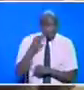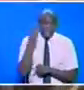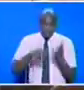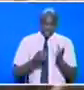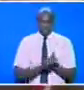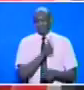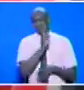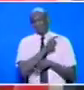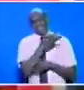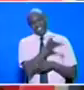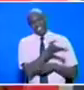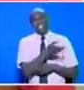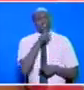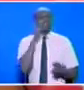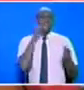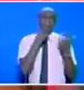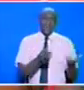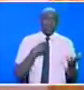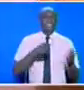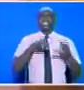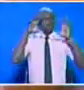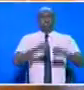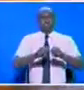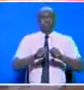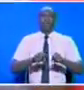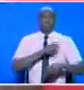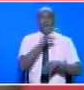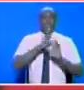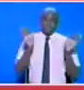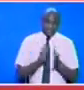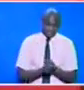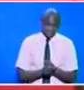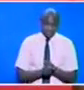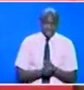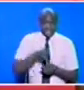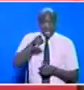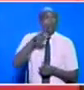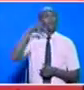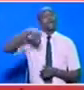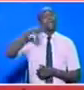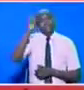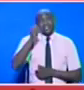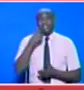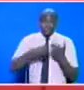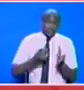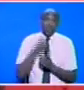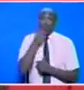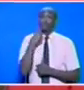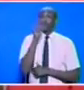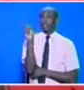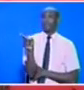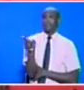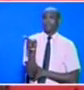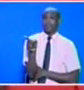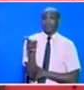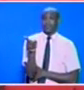wakisema wanuia tu kupata mamlaka. Akiwa waziri mkuu, nani alituambia ya kwamba ati